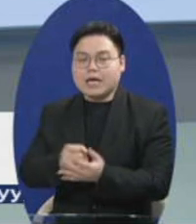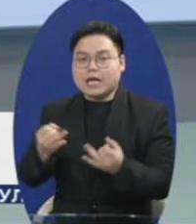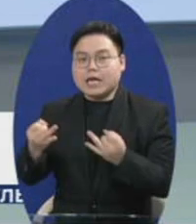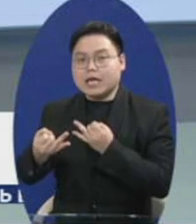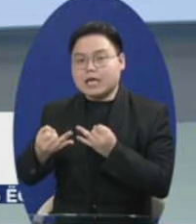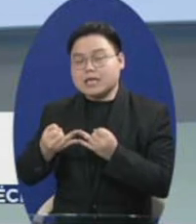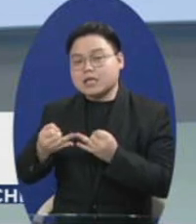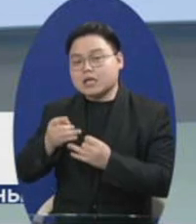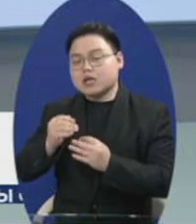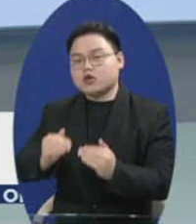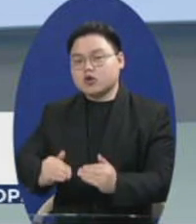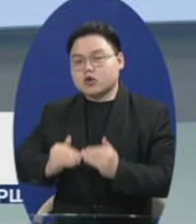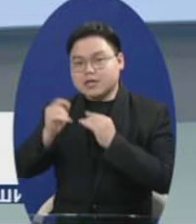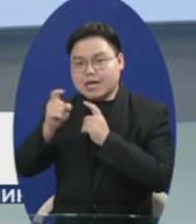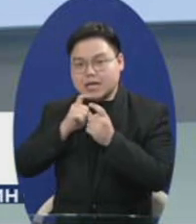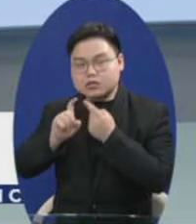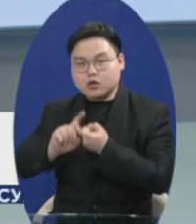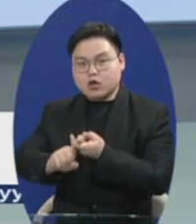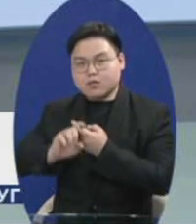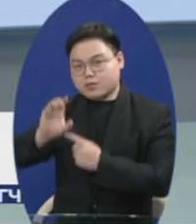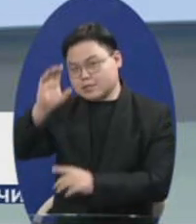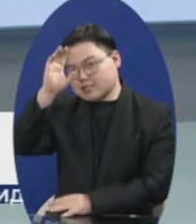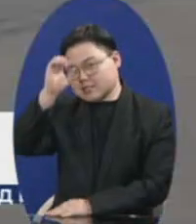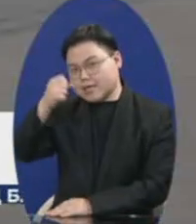холбооны салбарын сайд үзэж байна.